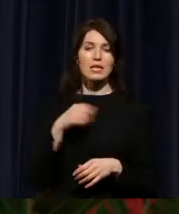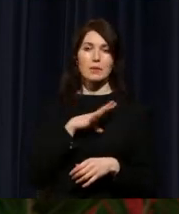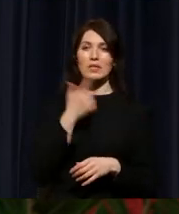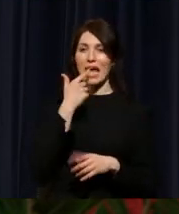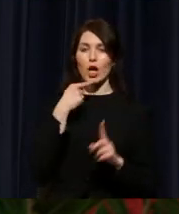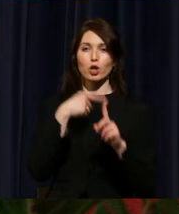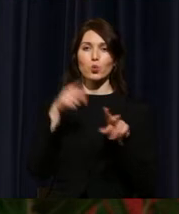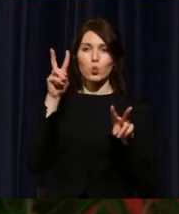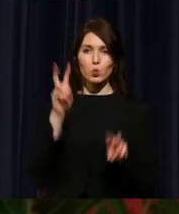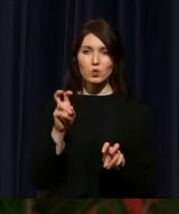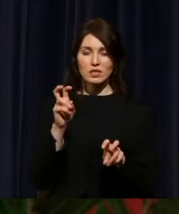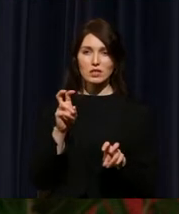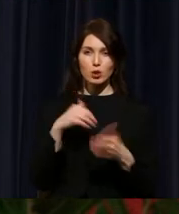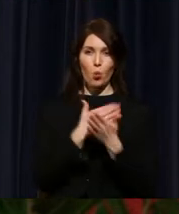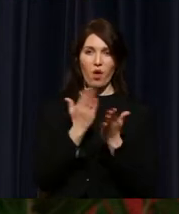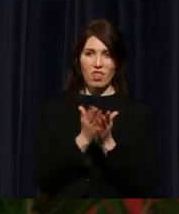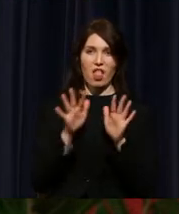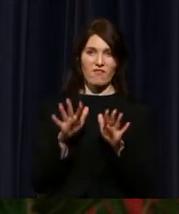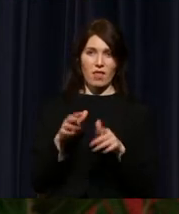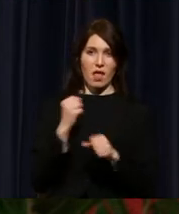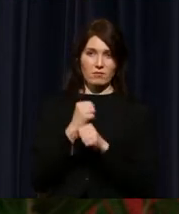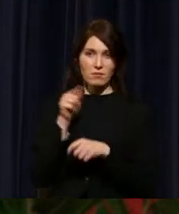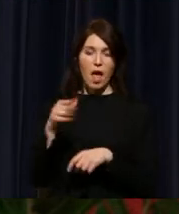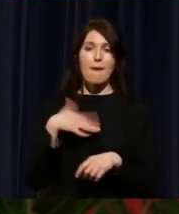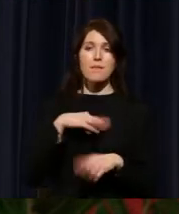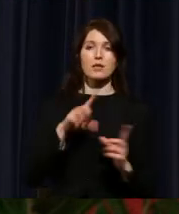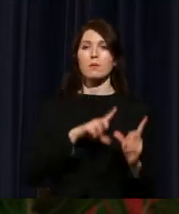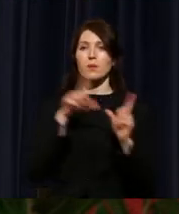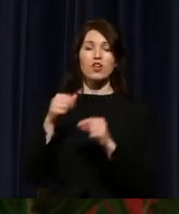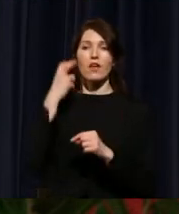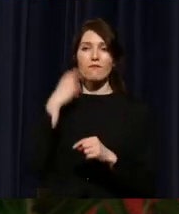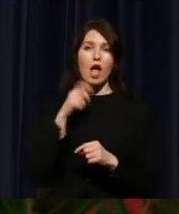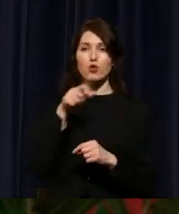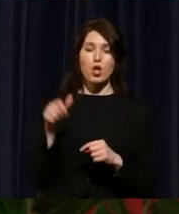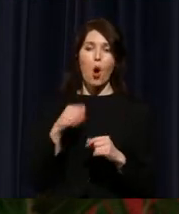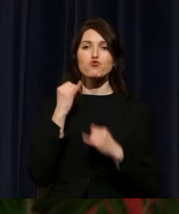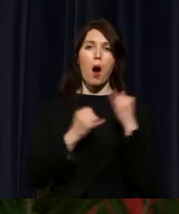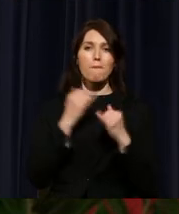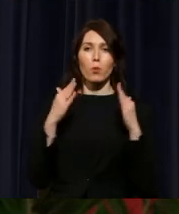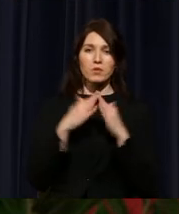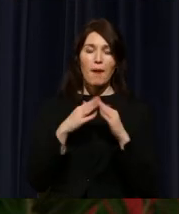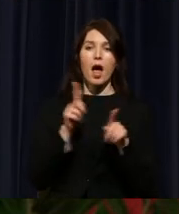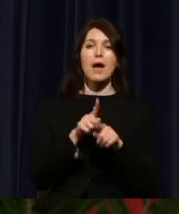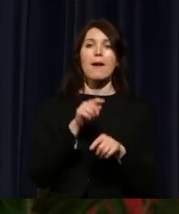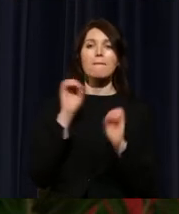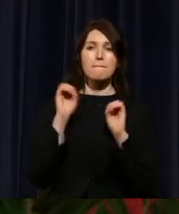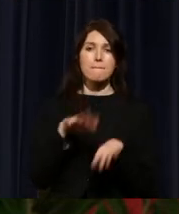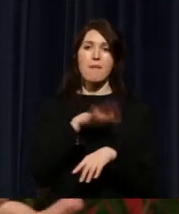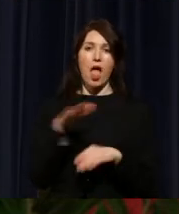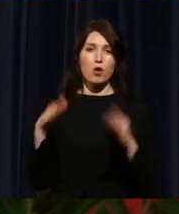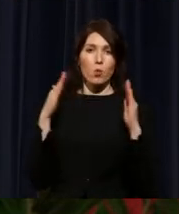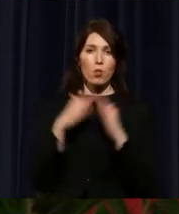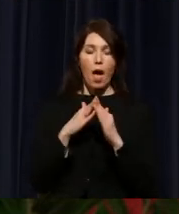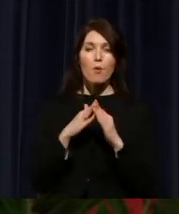krustā nodaļā vietējā. Un mēs braucām uz veco ļaužu aprūpes namiem un bērnu namiem un tam līdzīgi. Un,